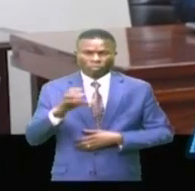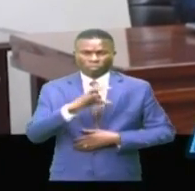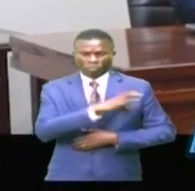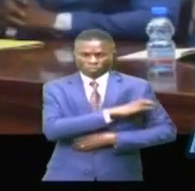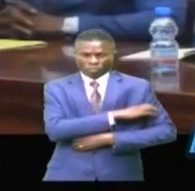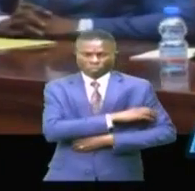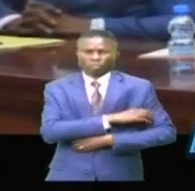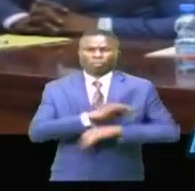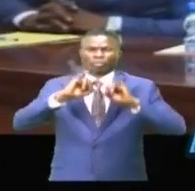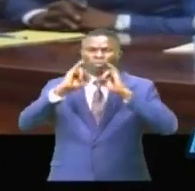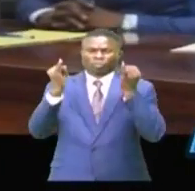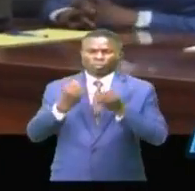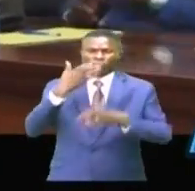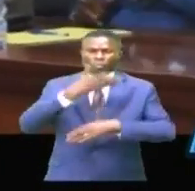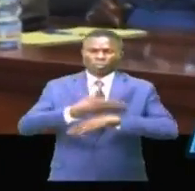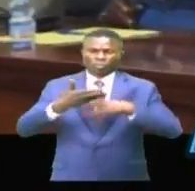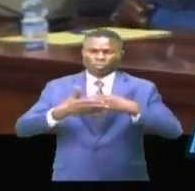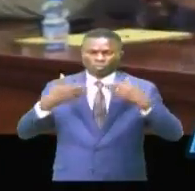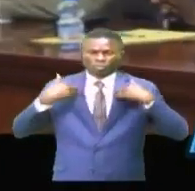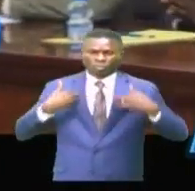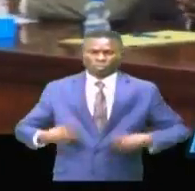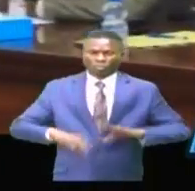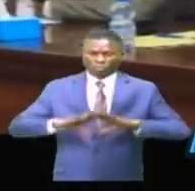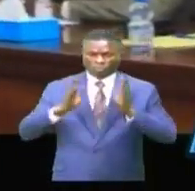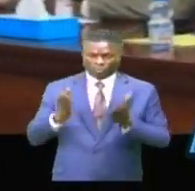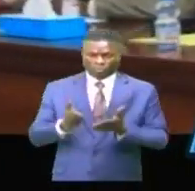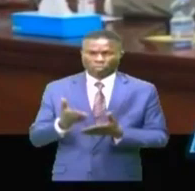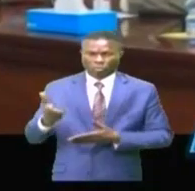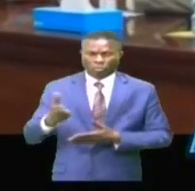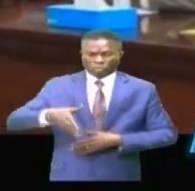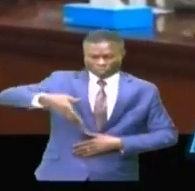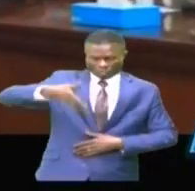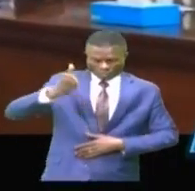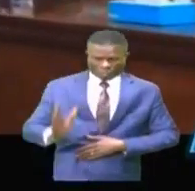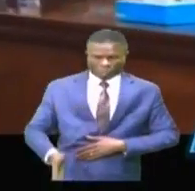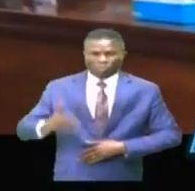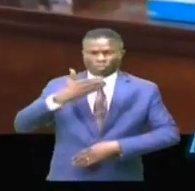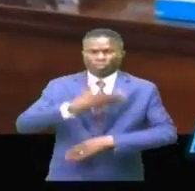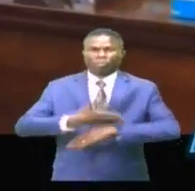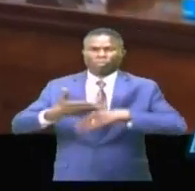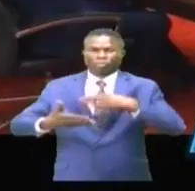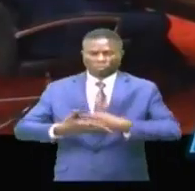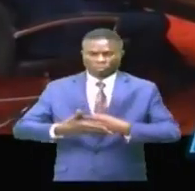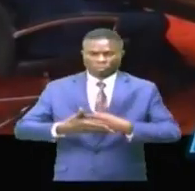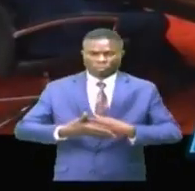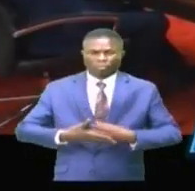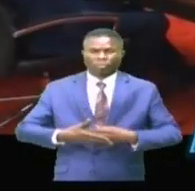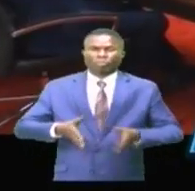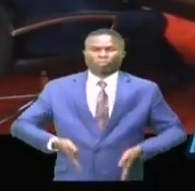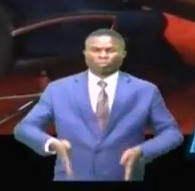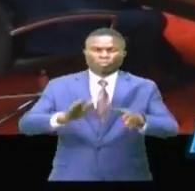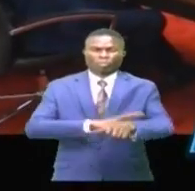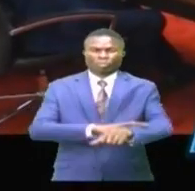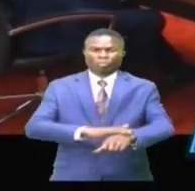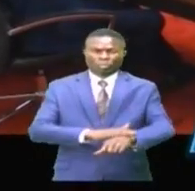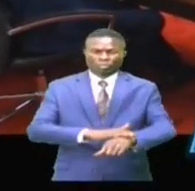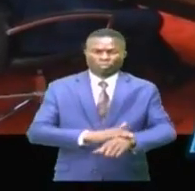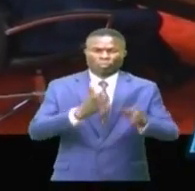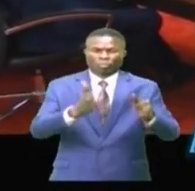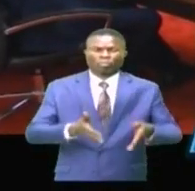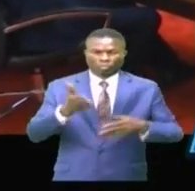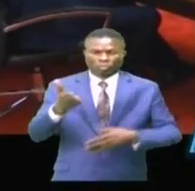générique construction spécialisée dans la construction de route et chemin de fer avec pour objectif de